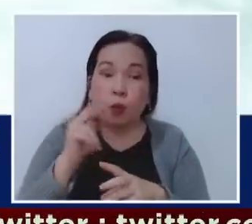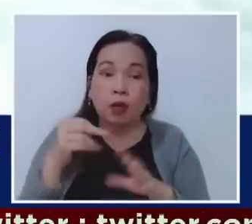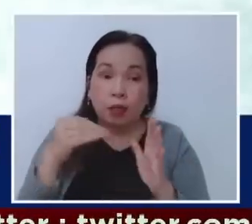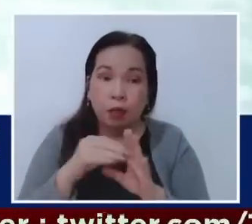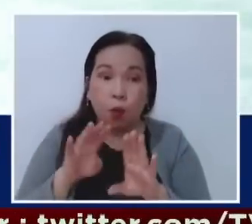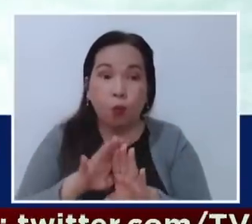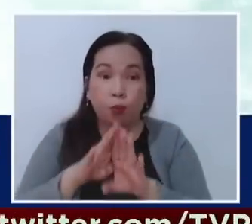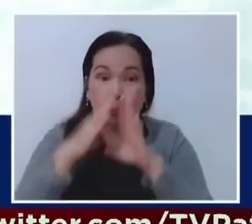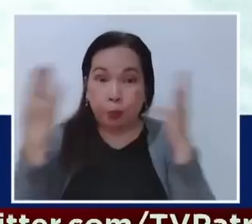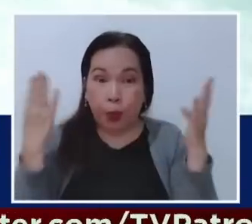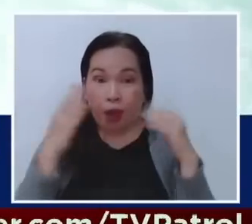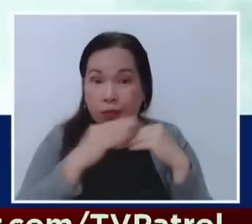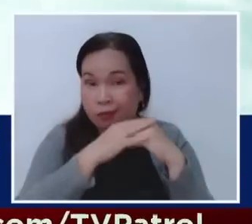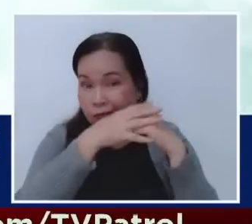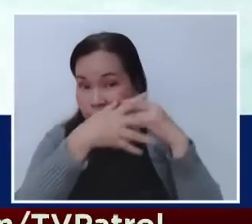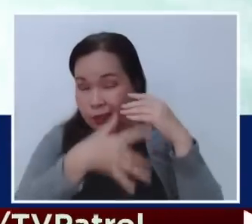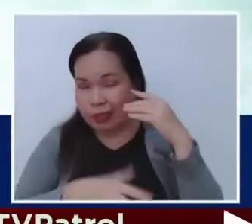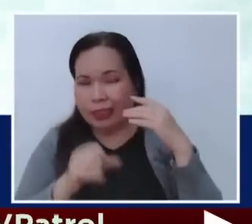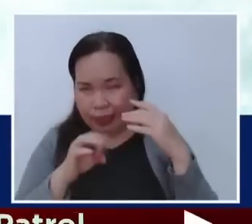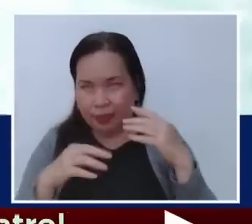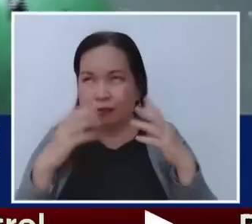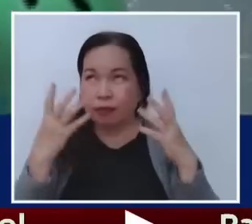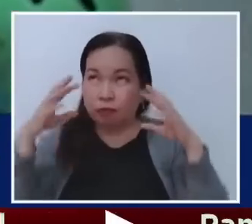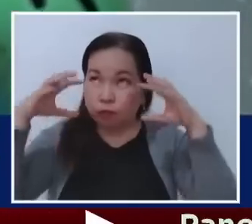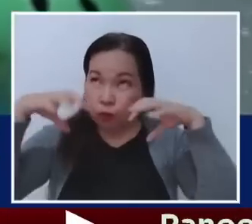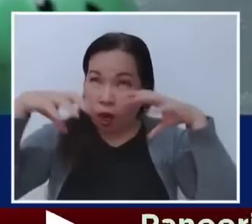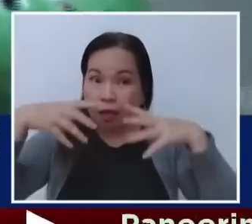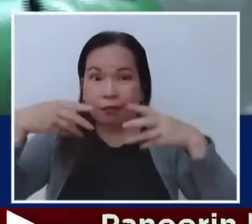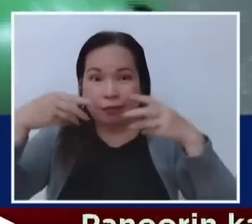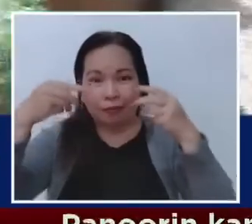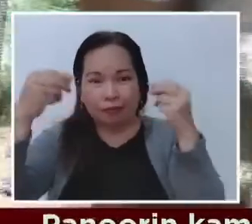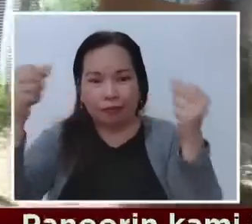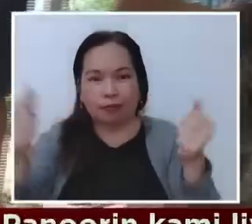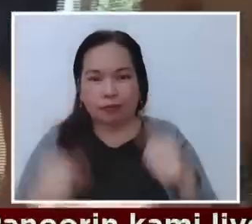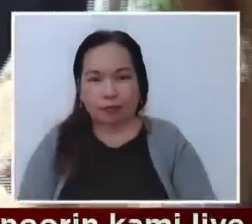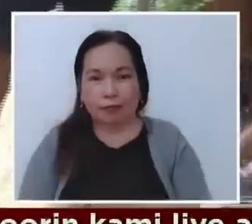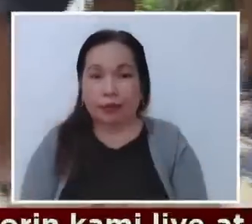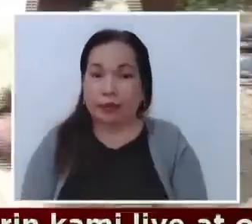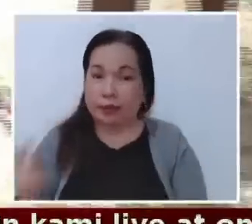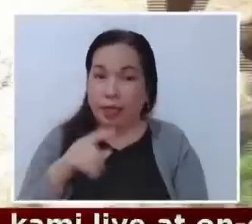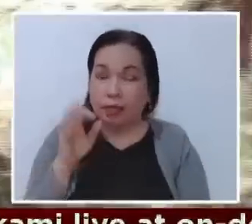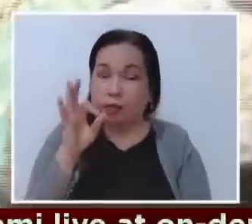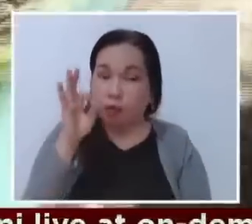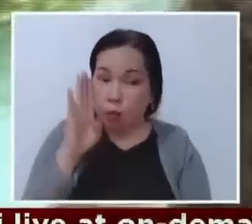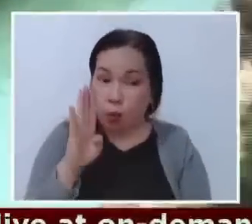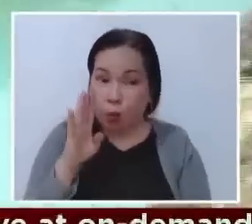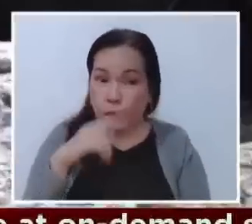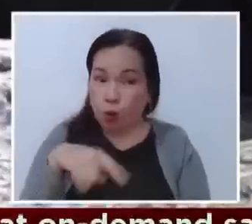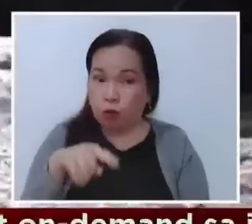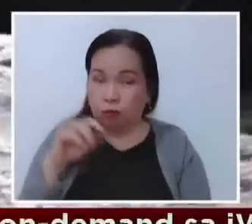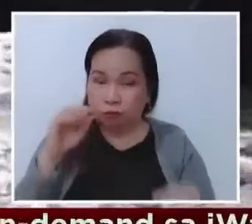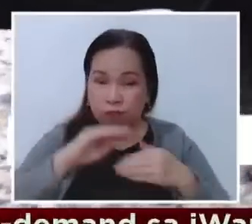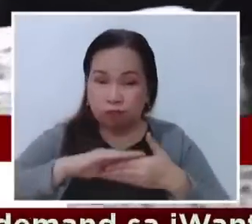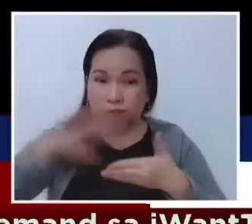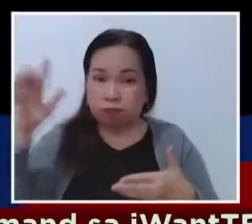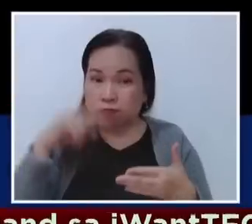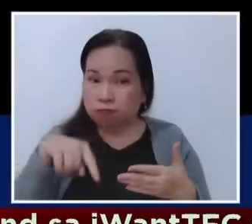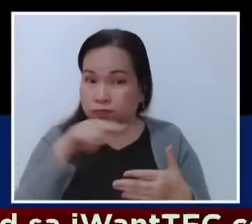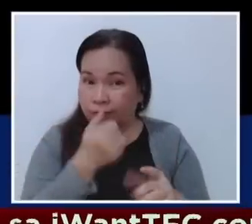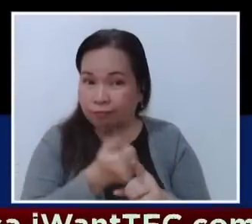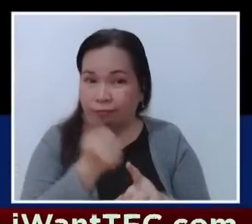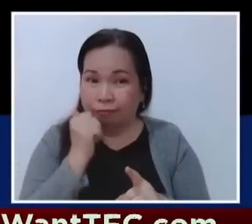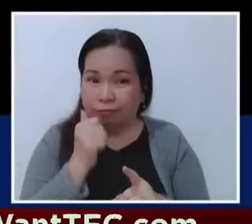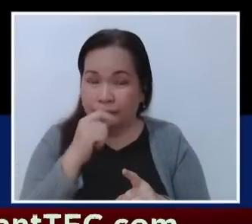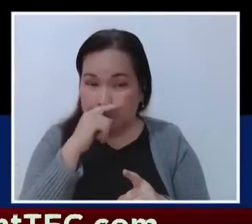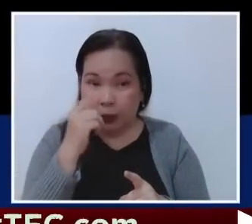publiko kapag bumuti na ang panahon. Sa Facebook Live naman ni Bayan Patroller Samra Tahir Abdullah,